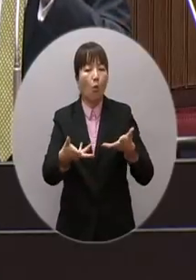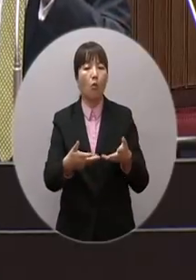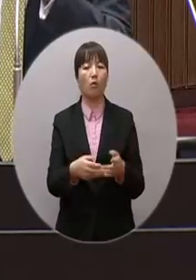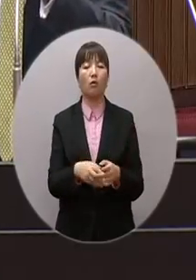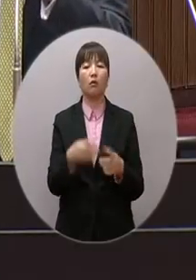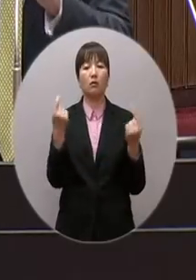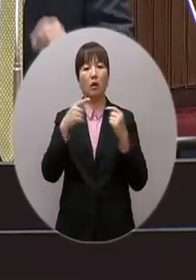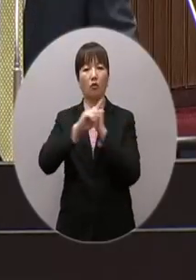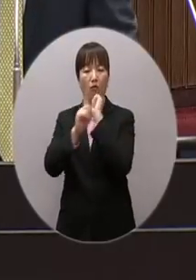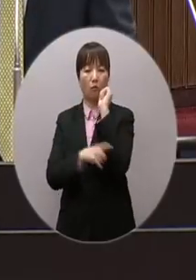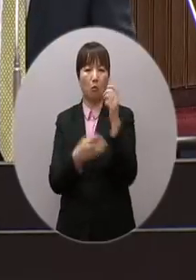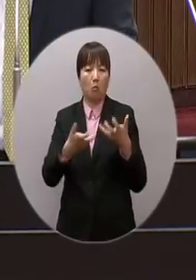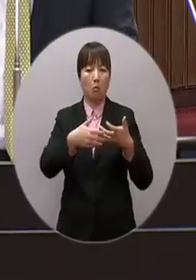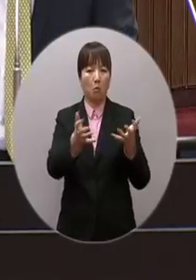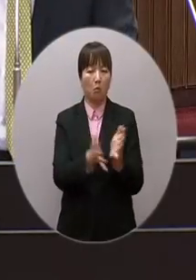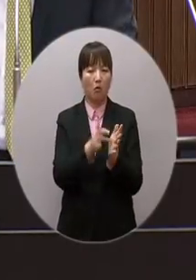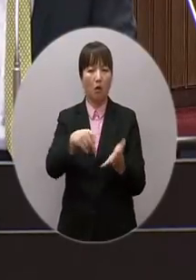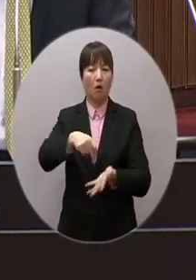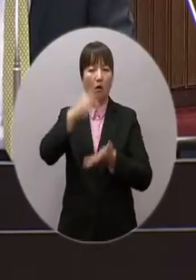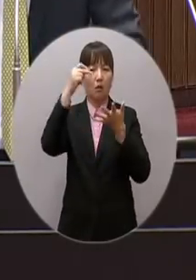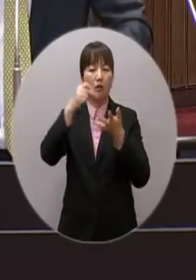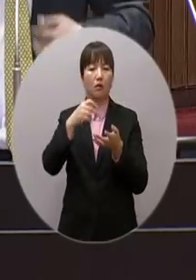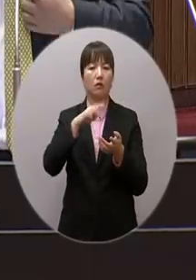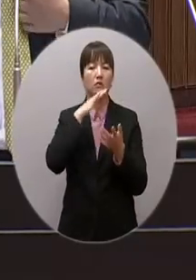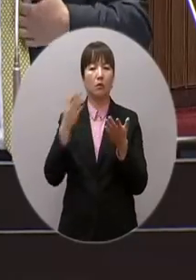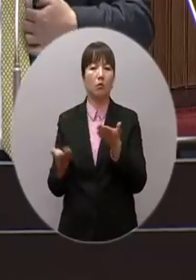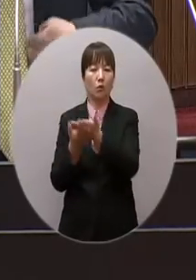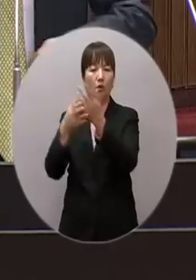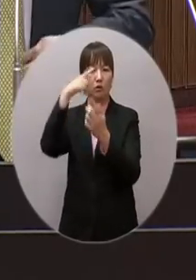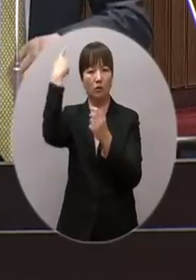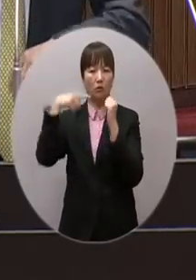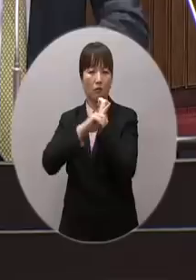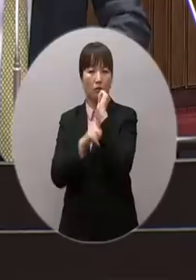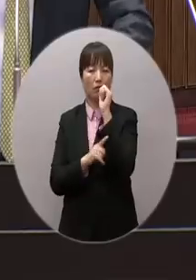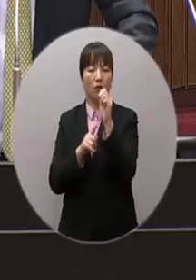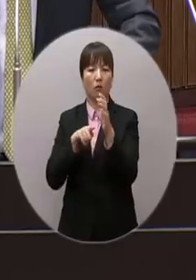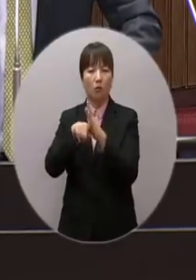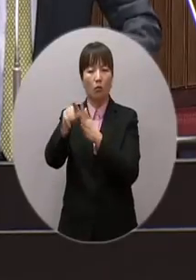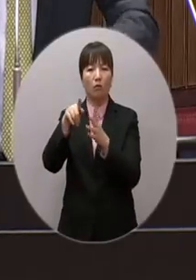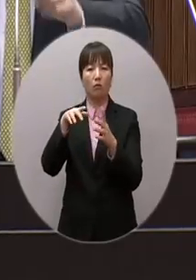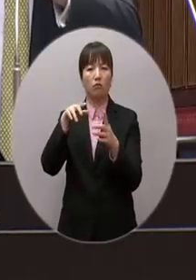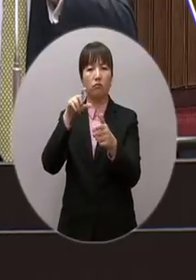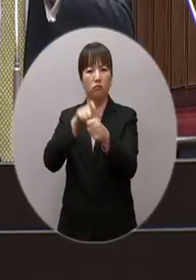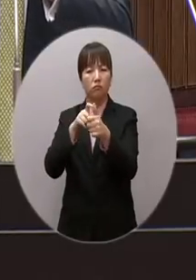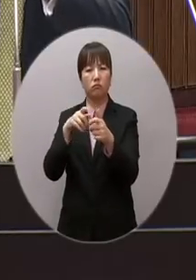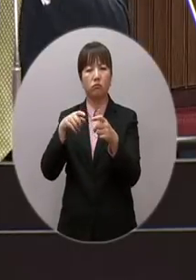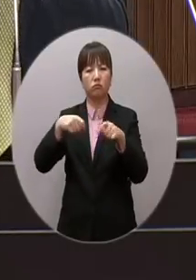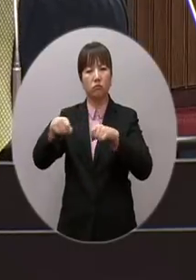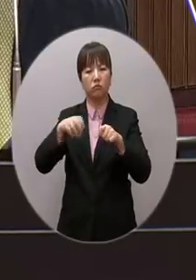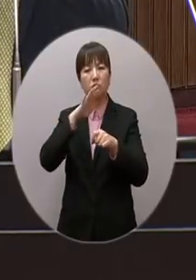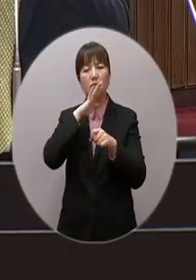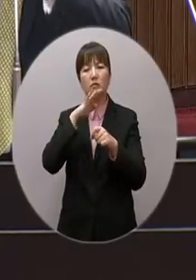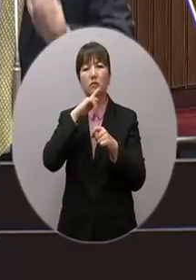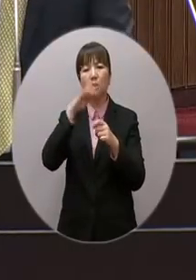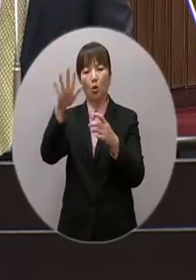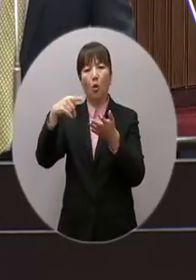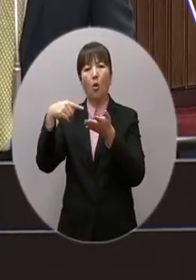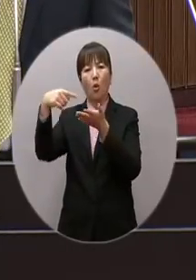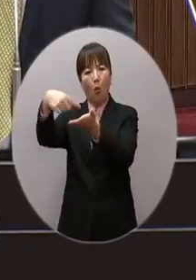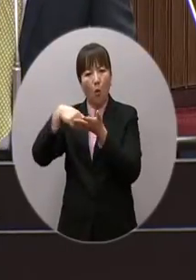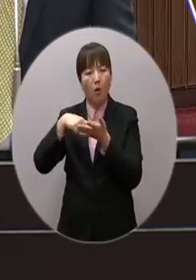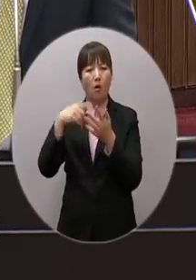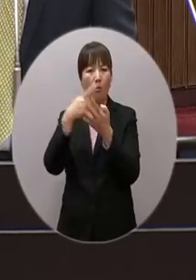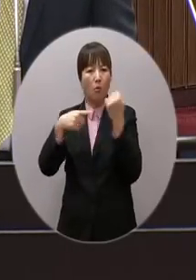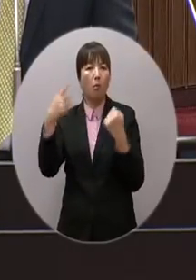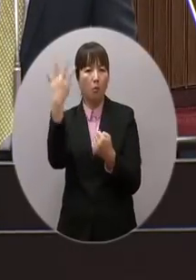我们的法务部提到司法法制委员会的专题报告说，台高检已受理八案，